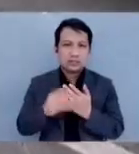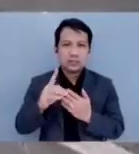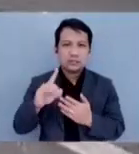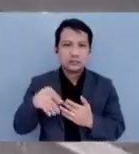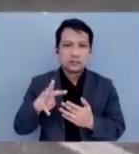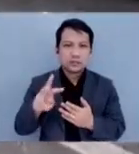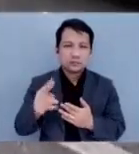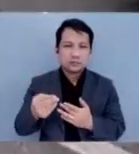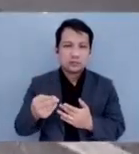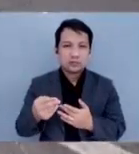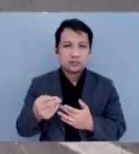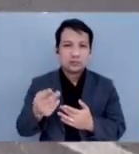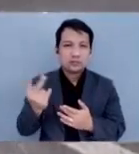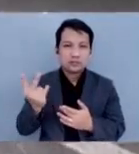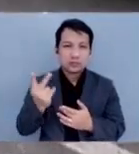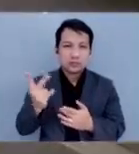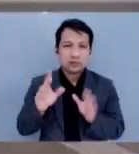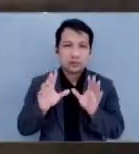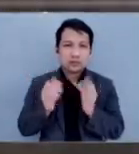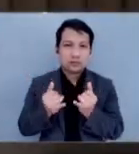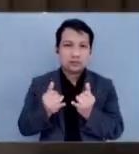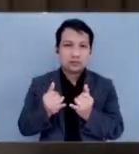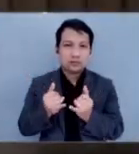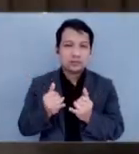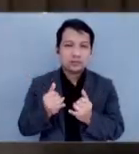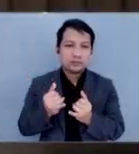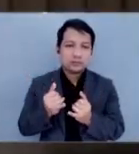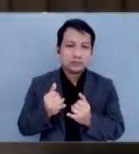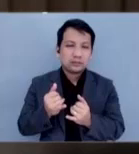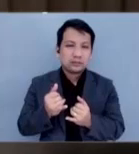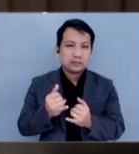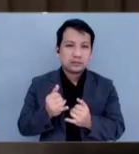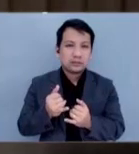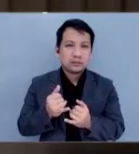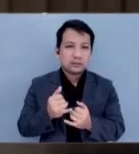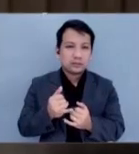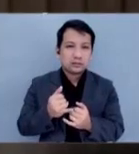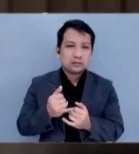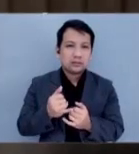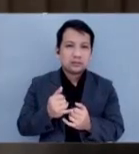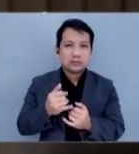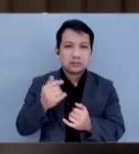ng dalawang private contractor. Sa paniwanag po ng Globe kanina,